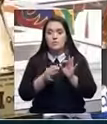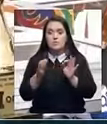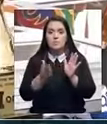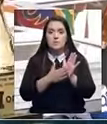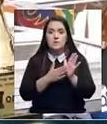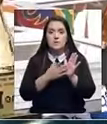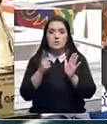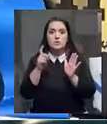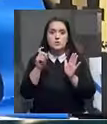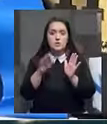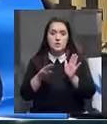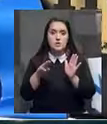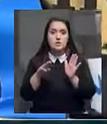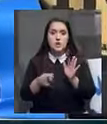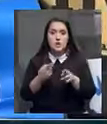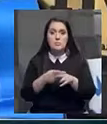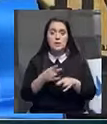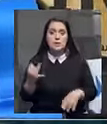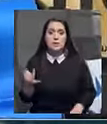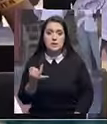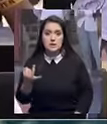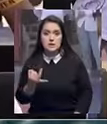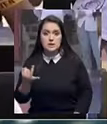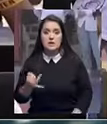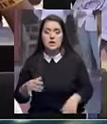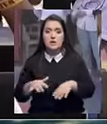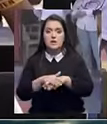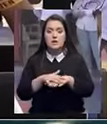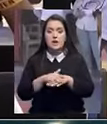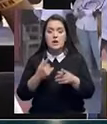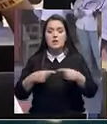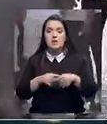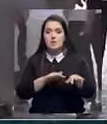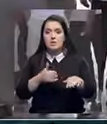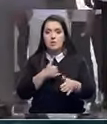составил 100 тысяч тенге. Видя большой интерес населения к мероприятию, организаторы хотят